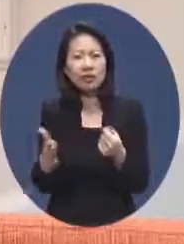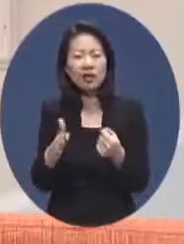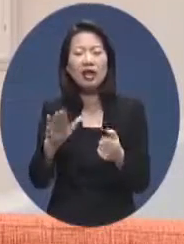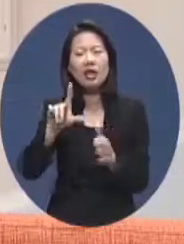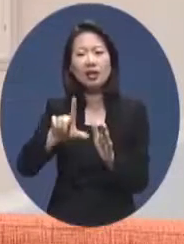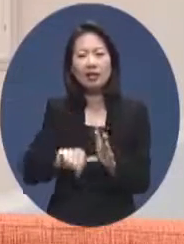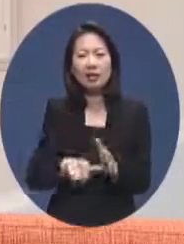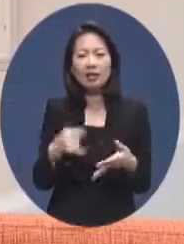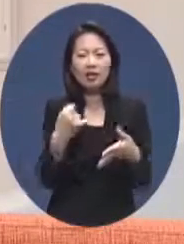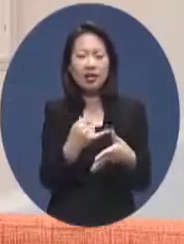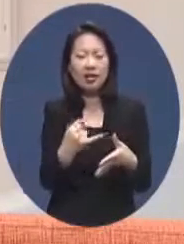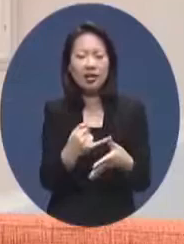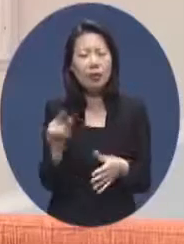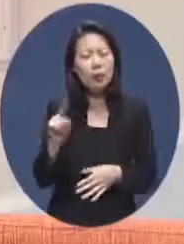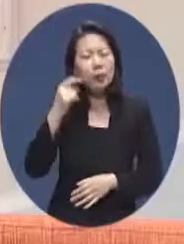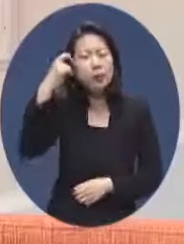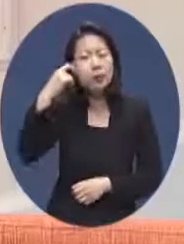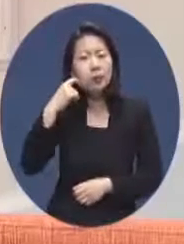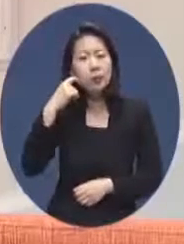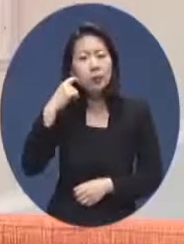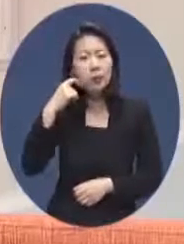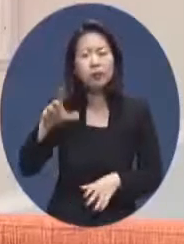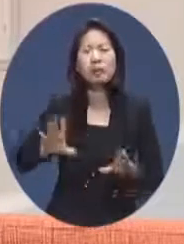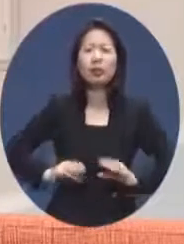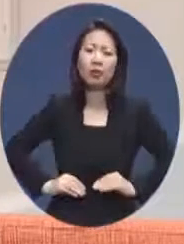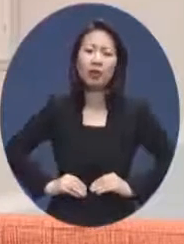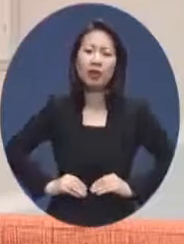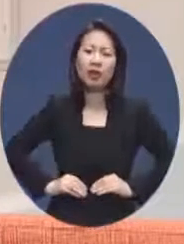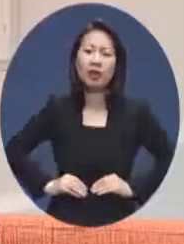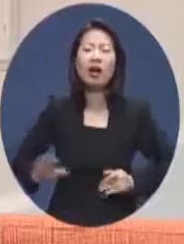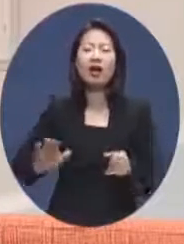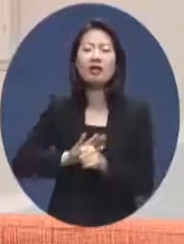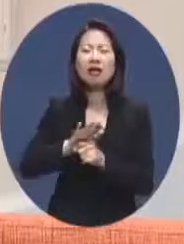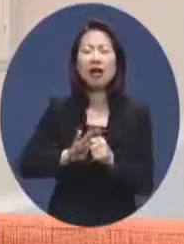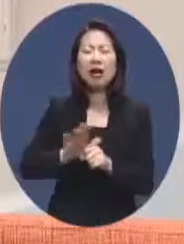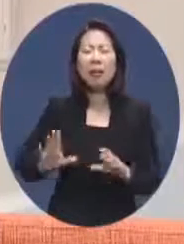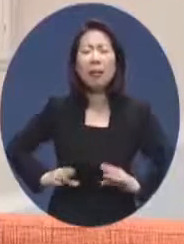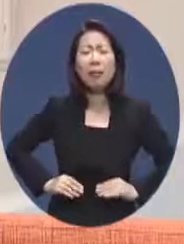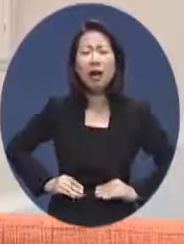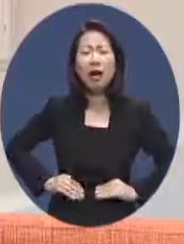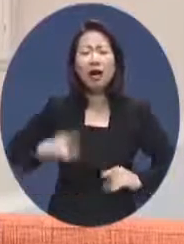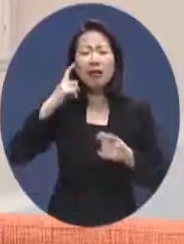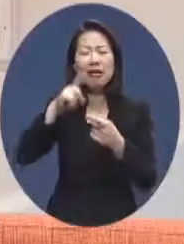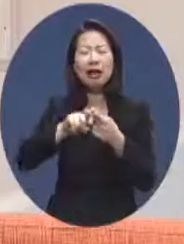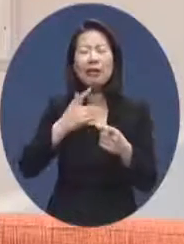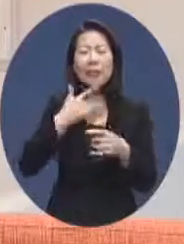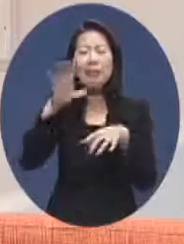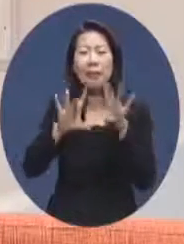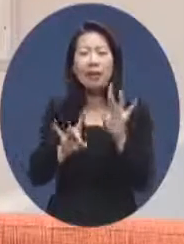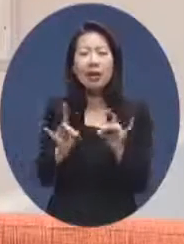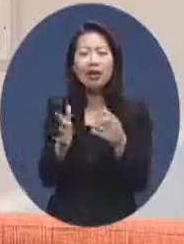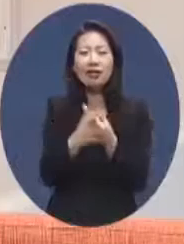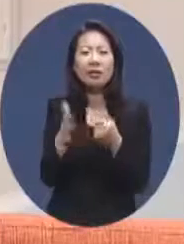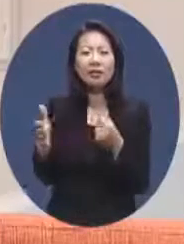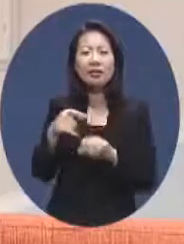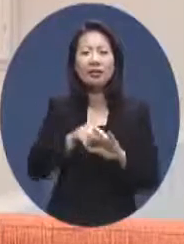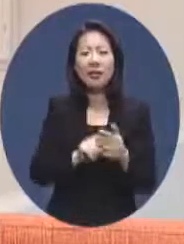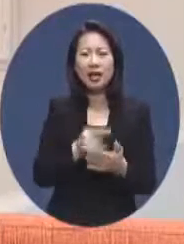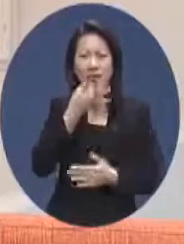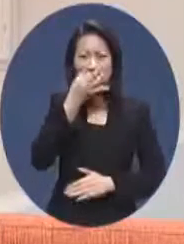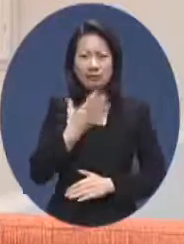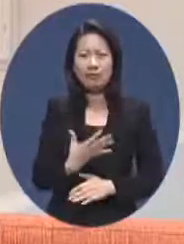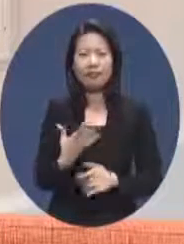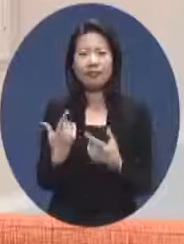이럴 때 아이는 어떤 걸 느끼냐면 배고파요. 사랑에 배고프고 관심에 목마르고 그래서 마음이 되게 힘들어져요.